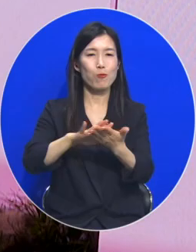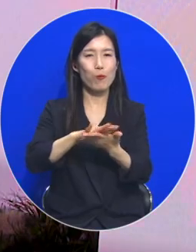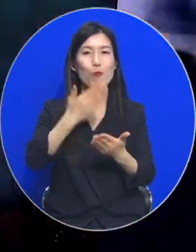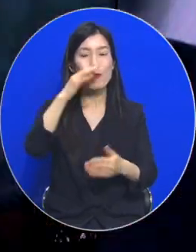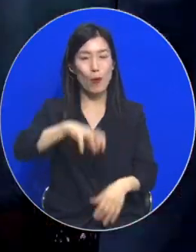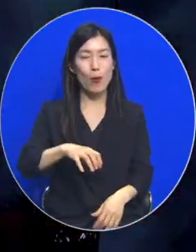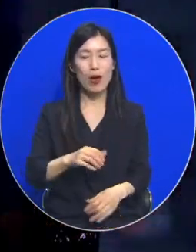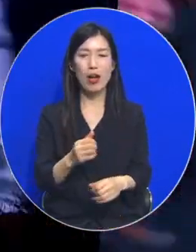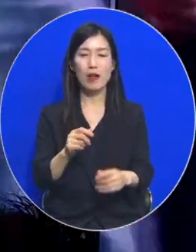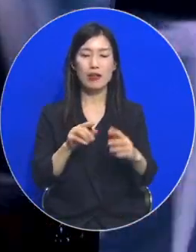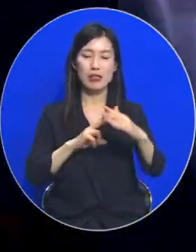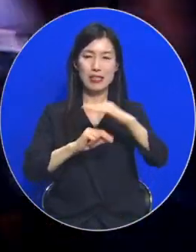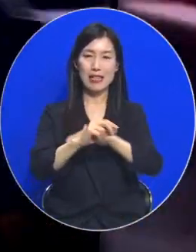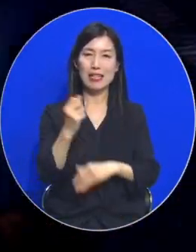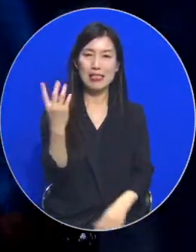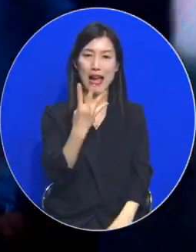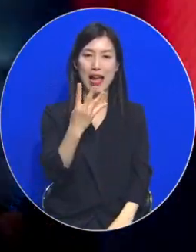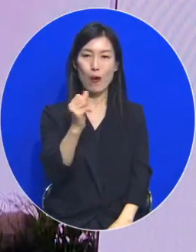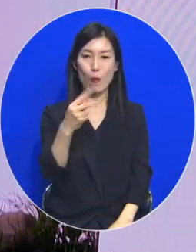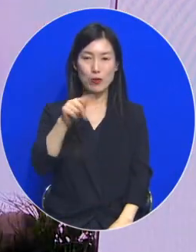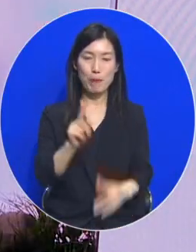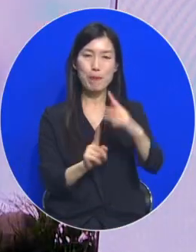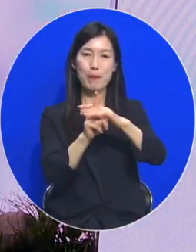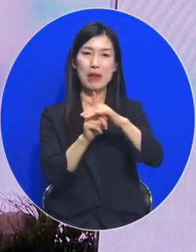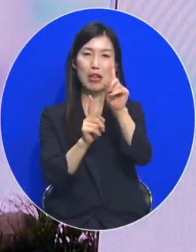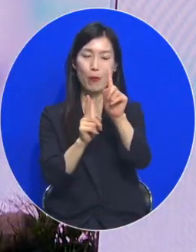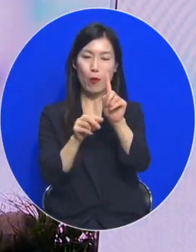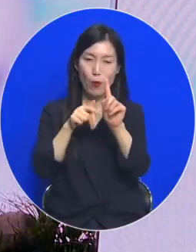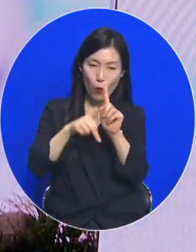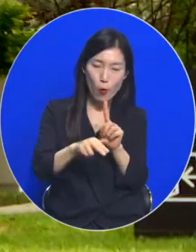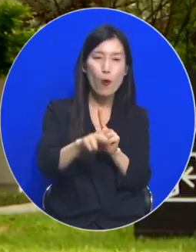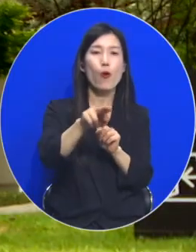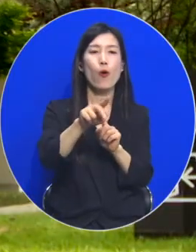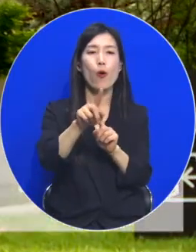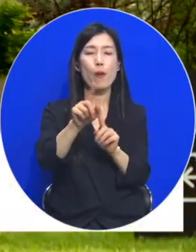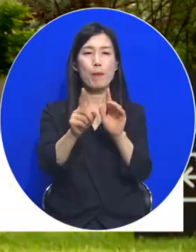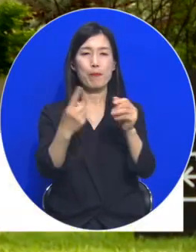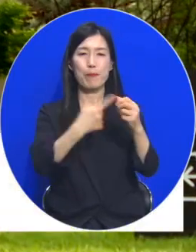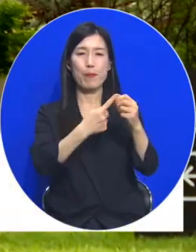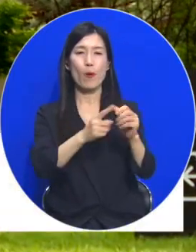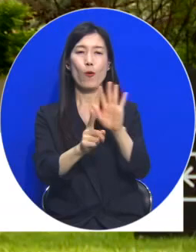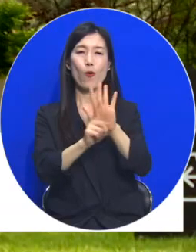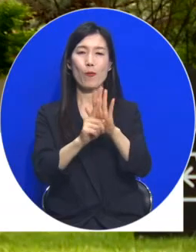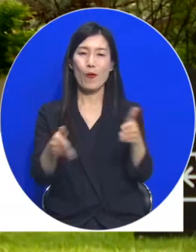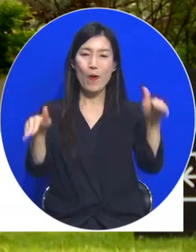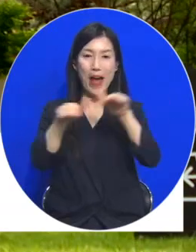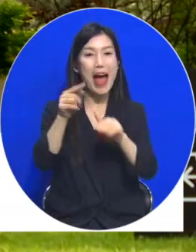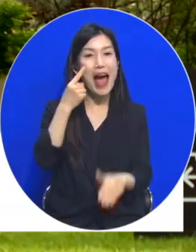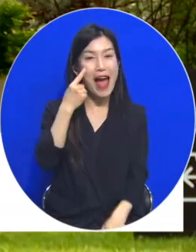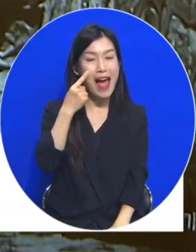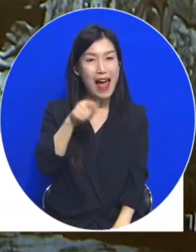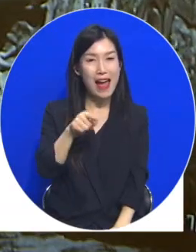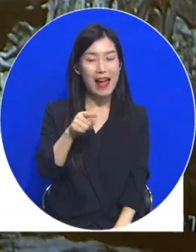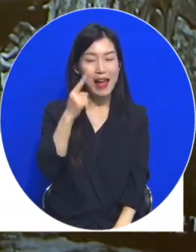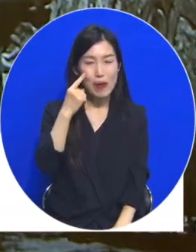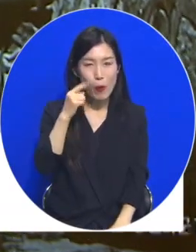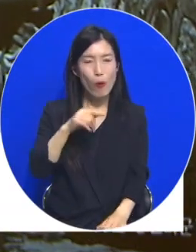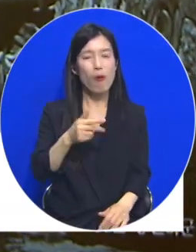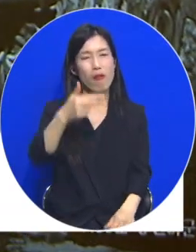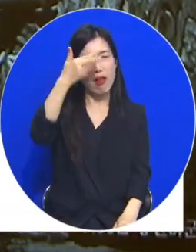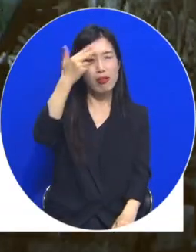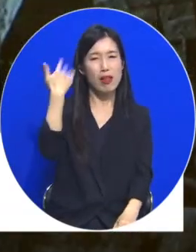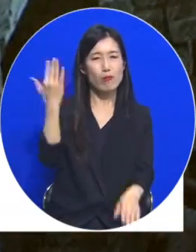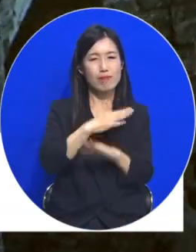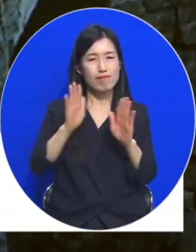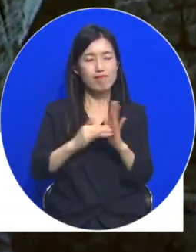서울 지하철 4호선 신용산역 1번 출구 인근의 주출입구로 들어가면 먼저 홍보관이 방문객을 맞이합니다. 용산기지의